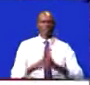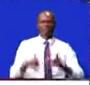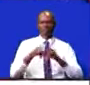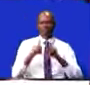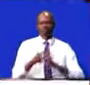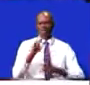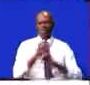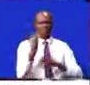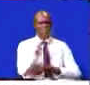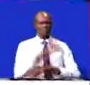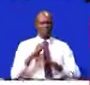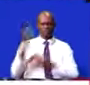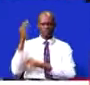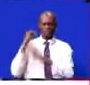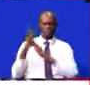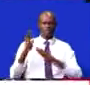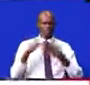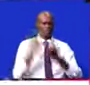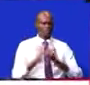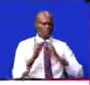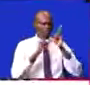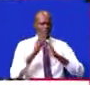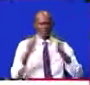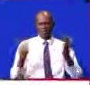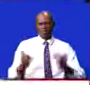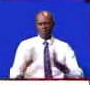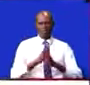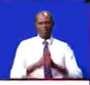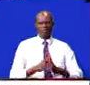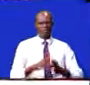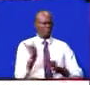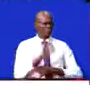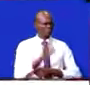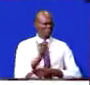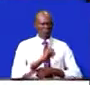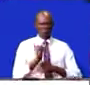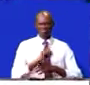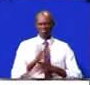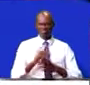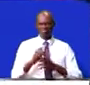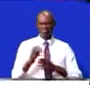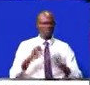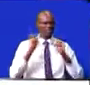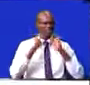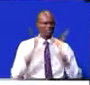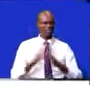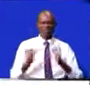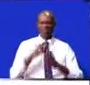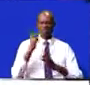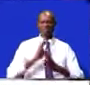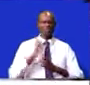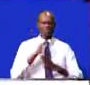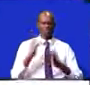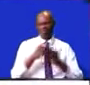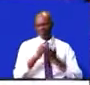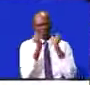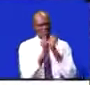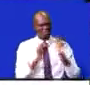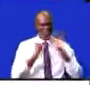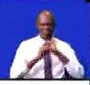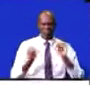mbili zilizopita, vile tunaongea sasa hivi hakuna jambo lolote ambalo tumeambiwa, hatuambiwi kama kuna mtu ameshikwa,